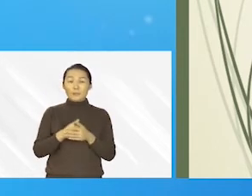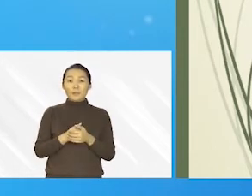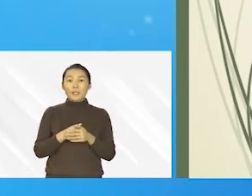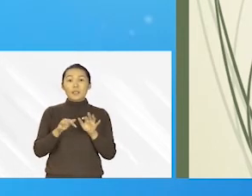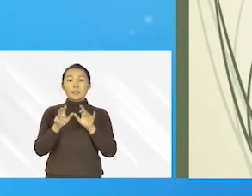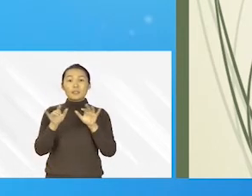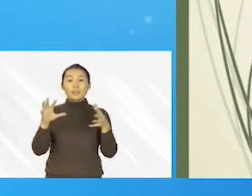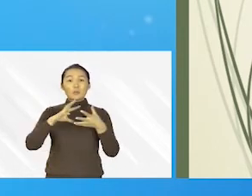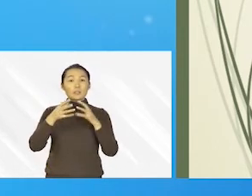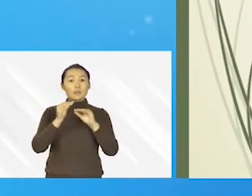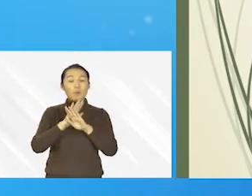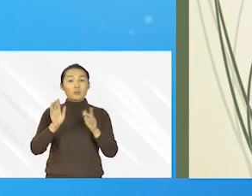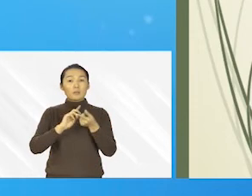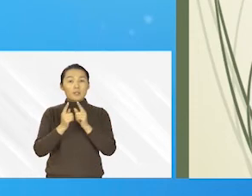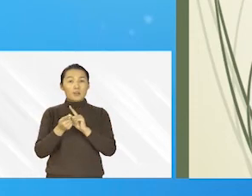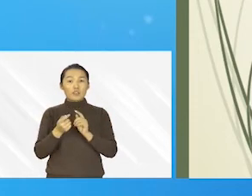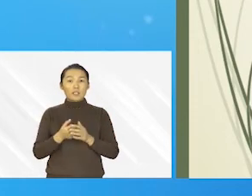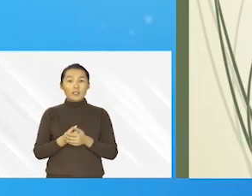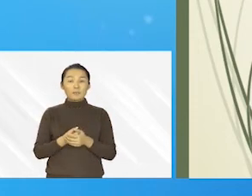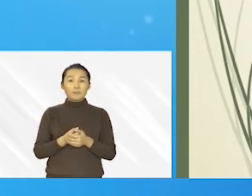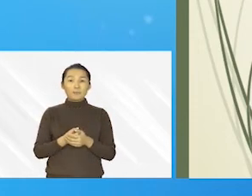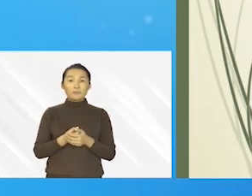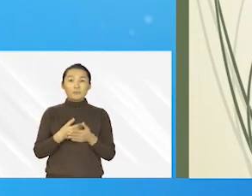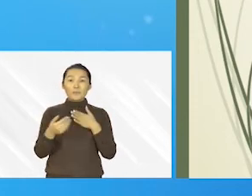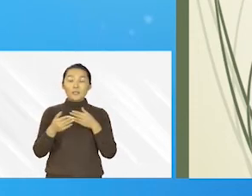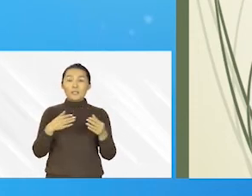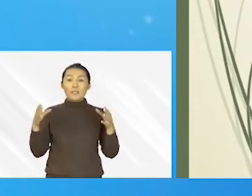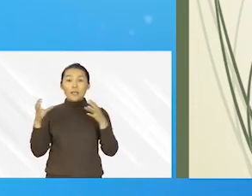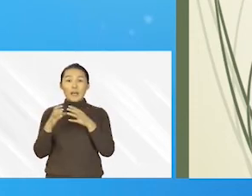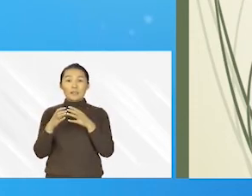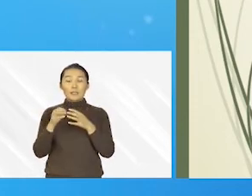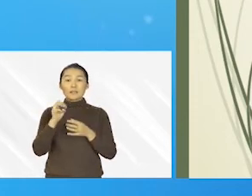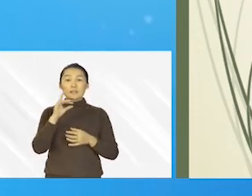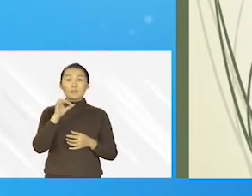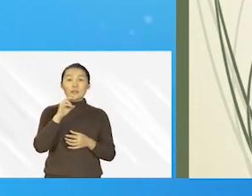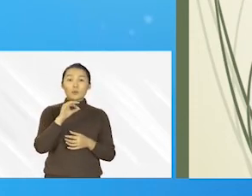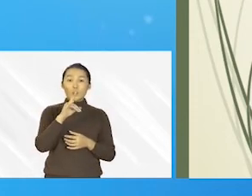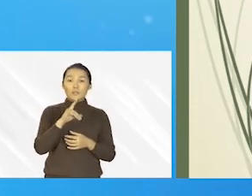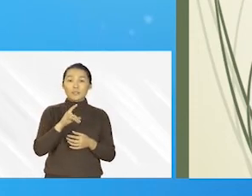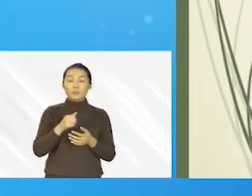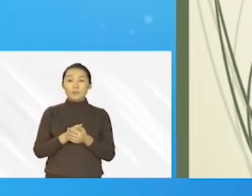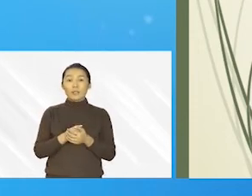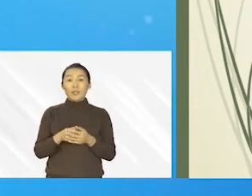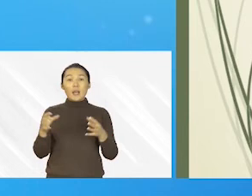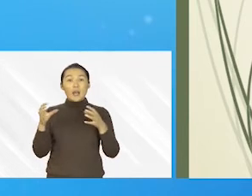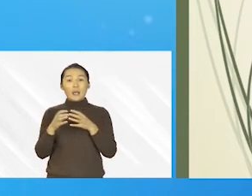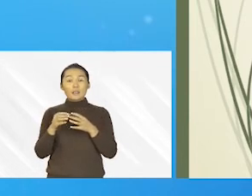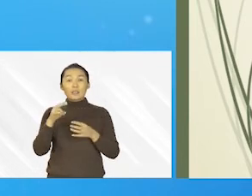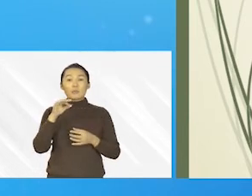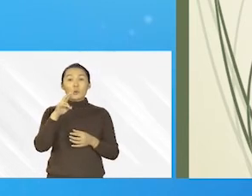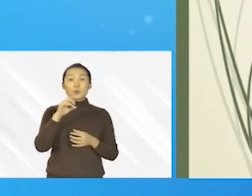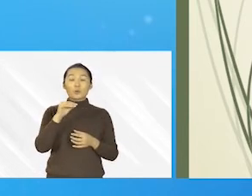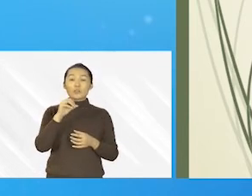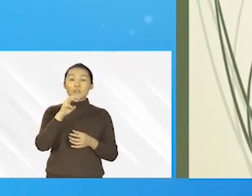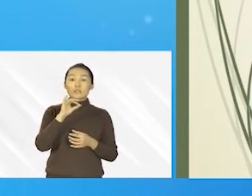Насекомые с неполным превращением или отряд стрекозы. Отряд полужесткокрылые